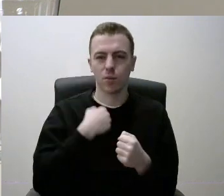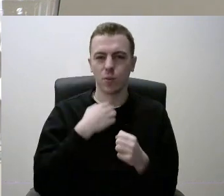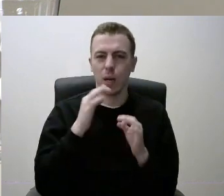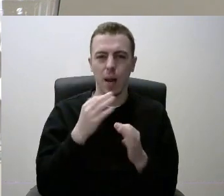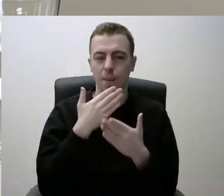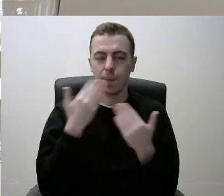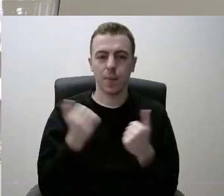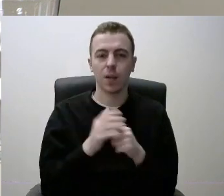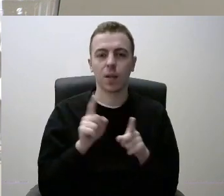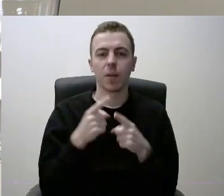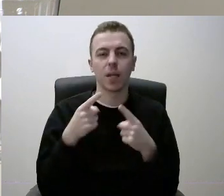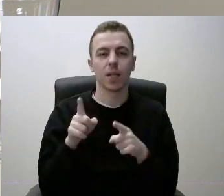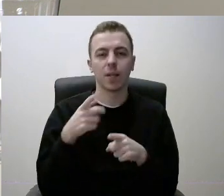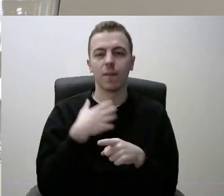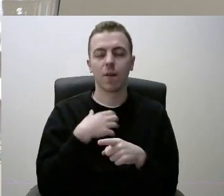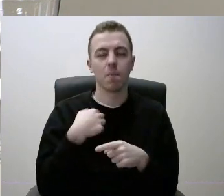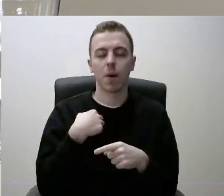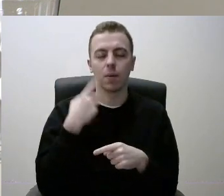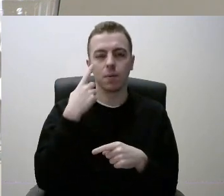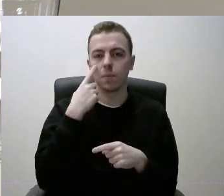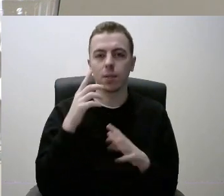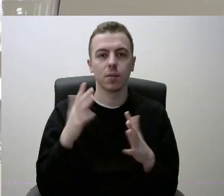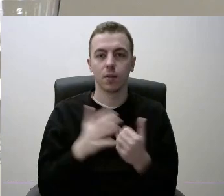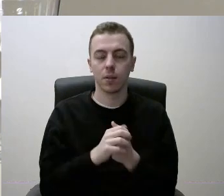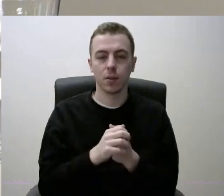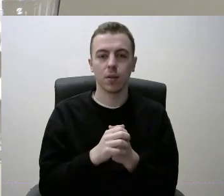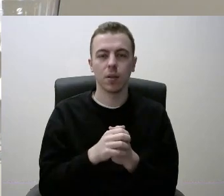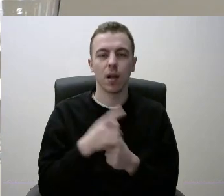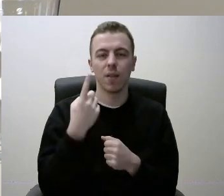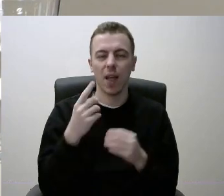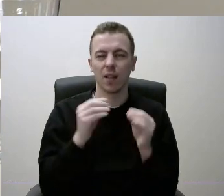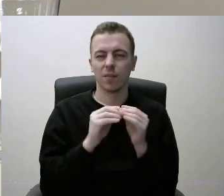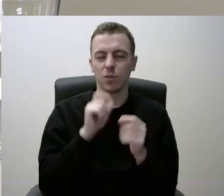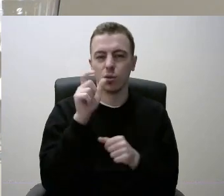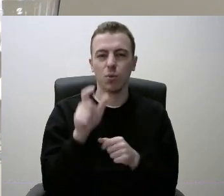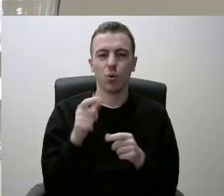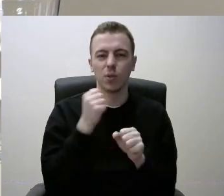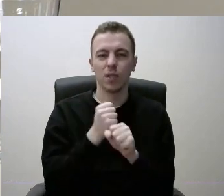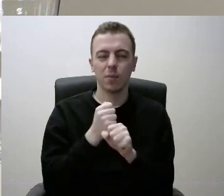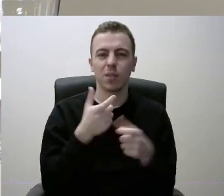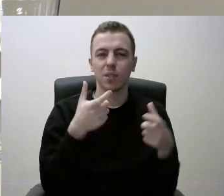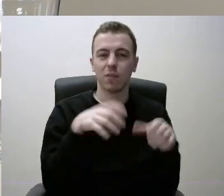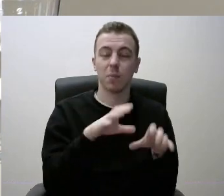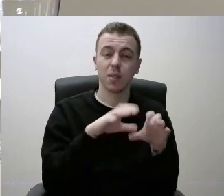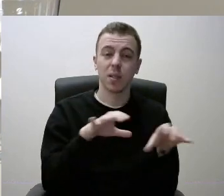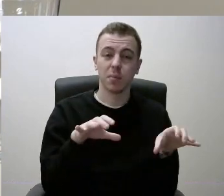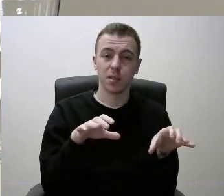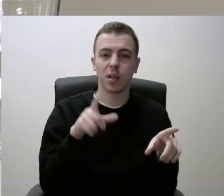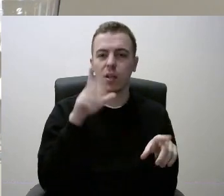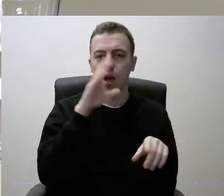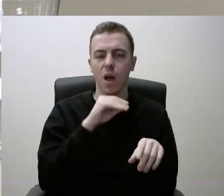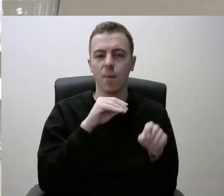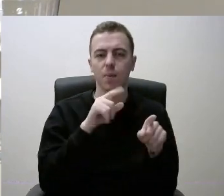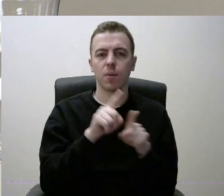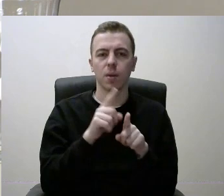kitas dalykas, kuris labiausiai man užkliūna, tai kad vienas ir tas pats žmogus, dirbdamas ir savivaldybės administracijos, sugeba būti ir